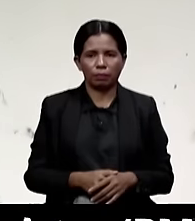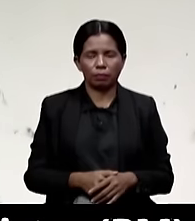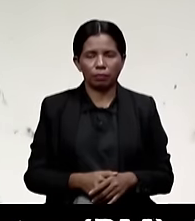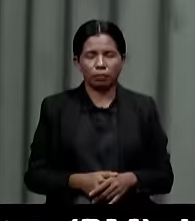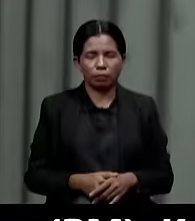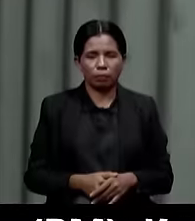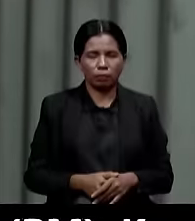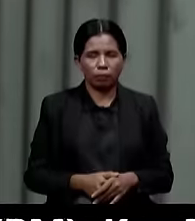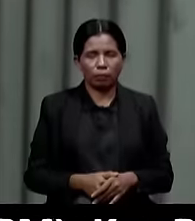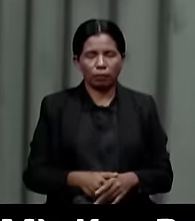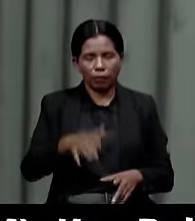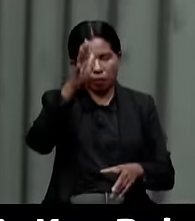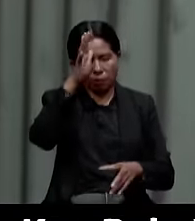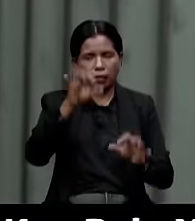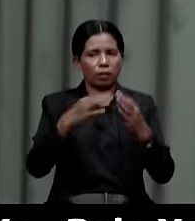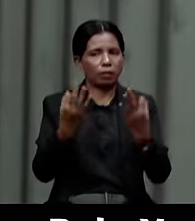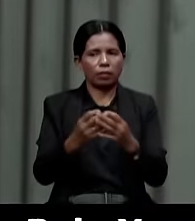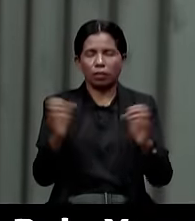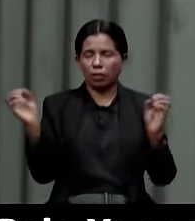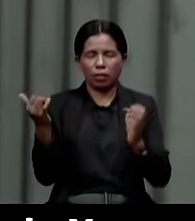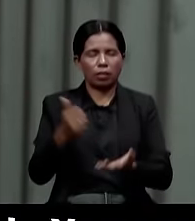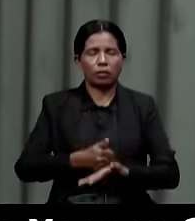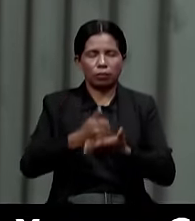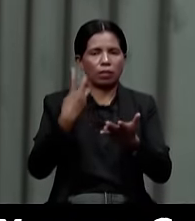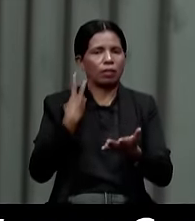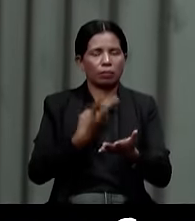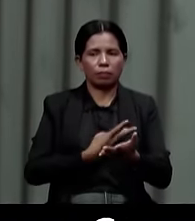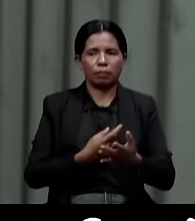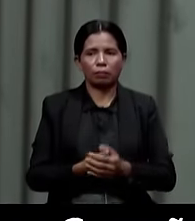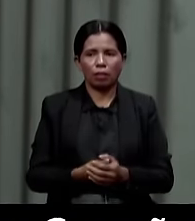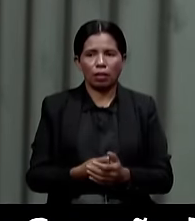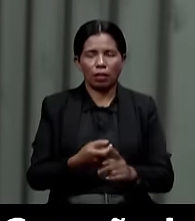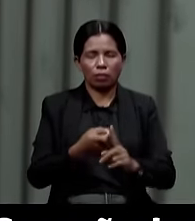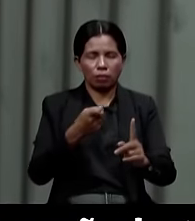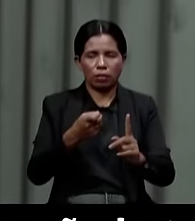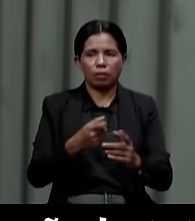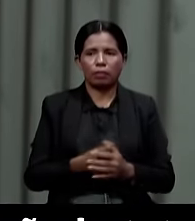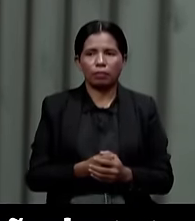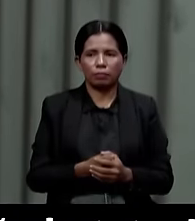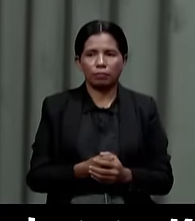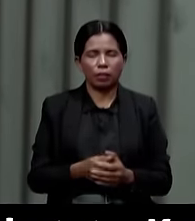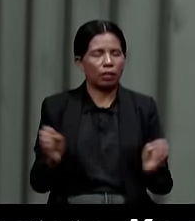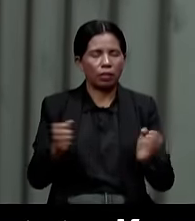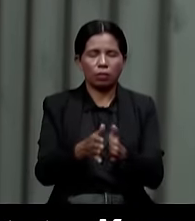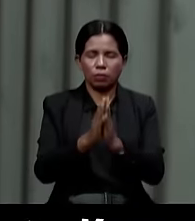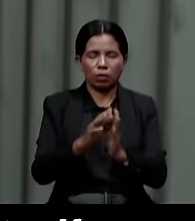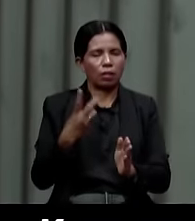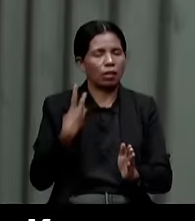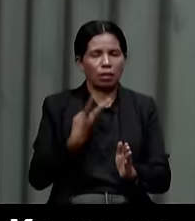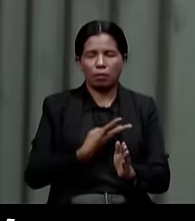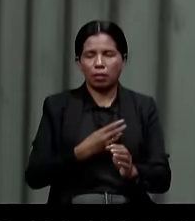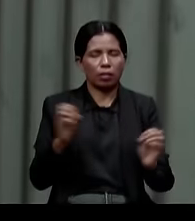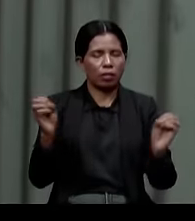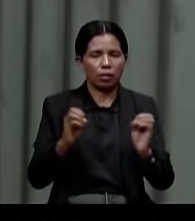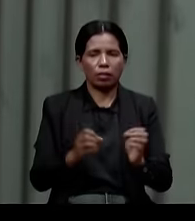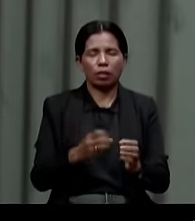masa sakona ban paine familia se la tau mata mi amida samusnya sa mai usutira mi galae sa